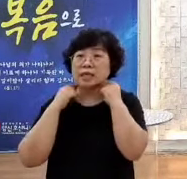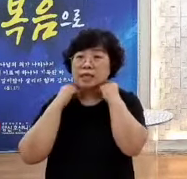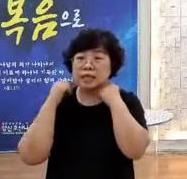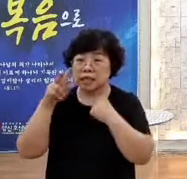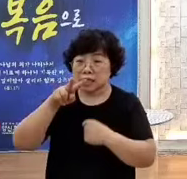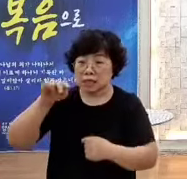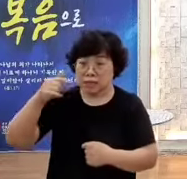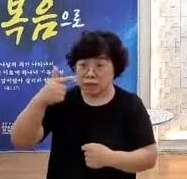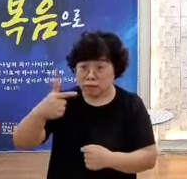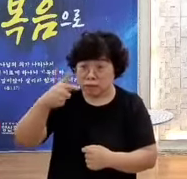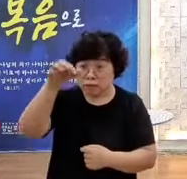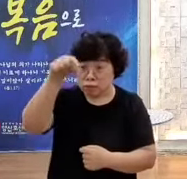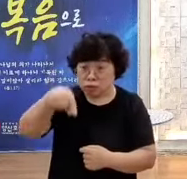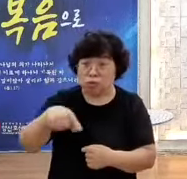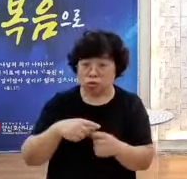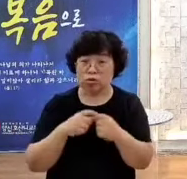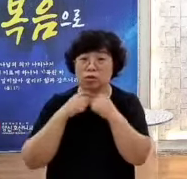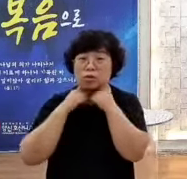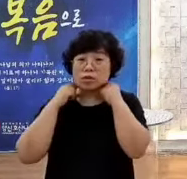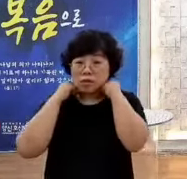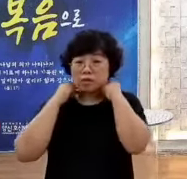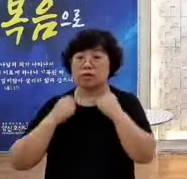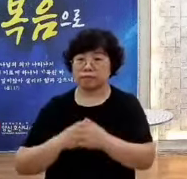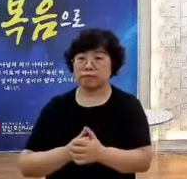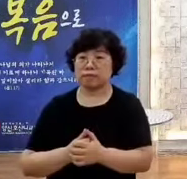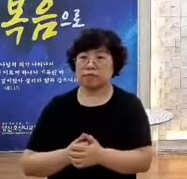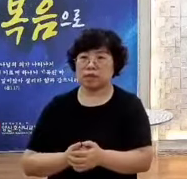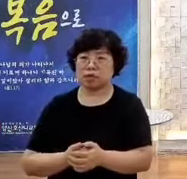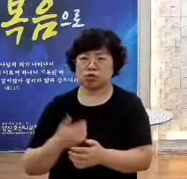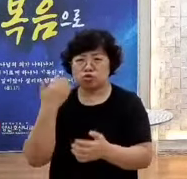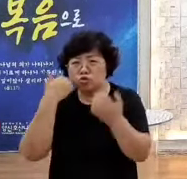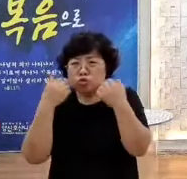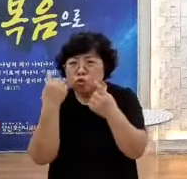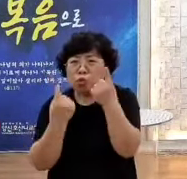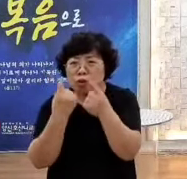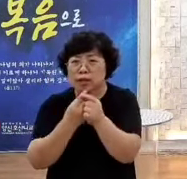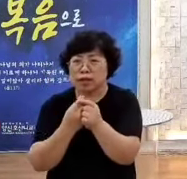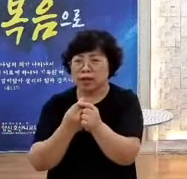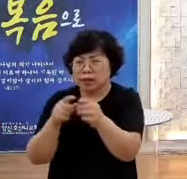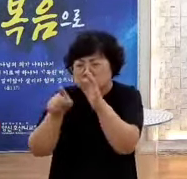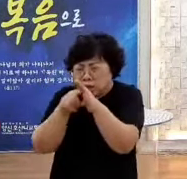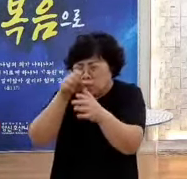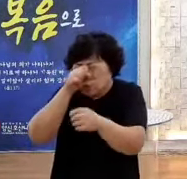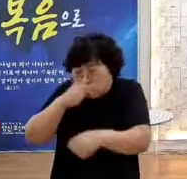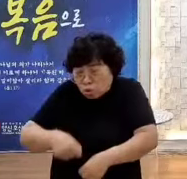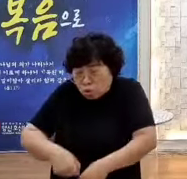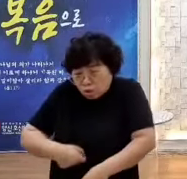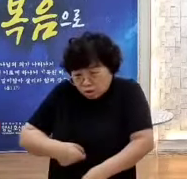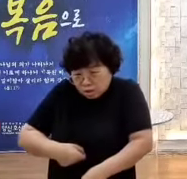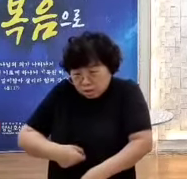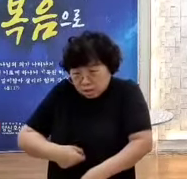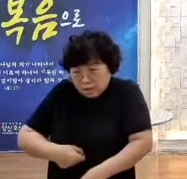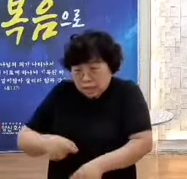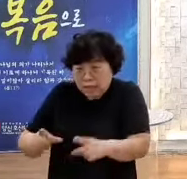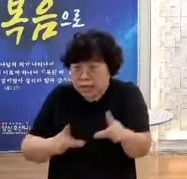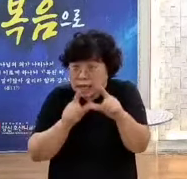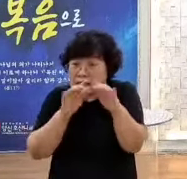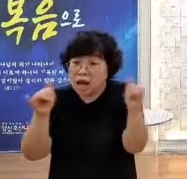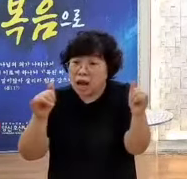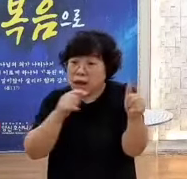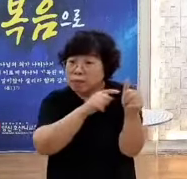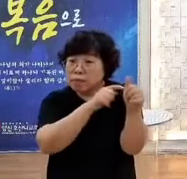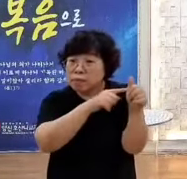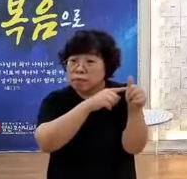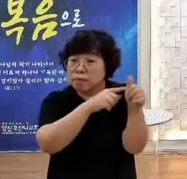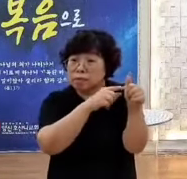근데 그분이 누구보다도 신실하고 누구보다도 정직하게 신부인데 안 그렇겠어요?